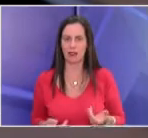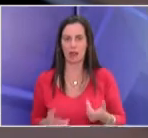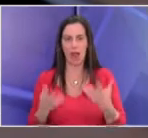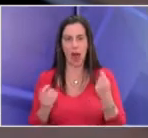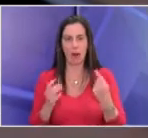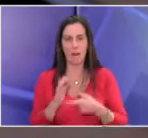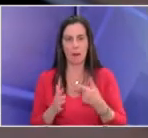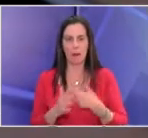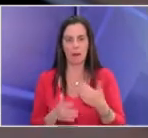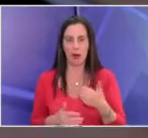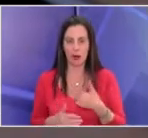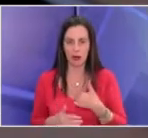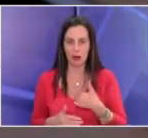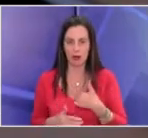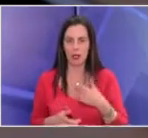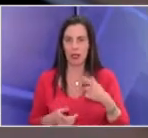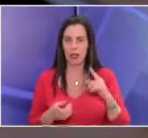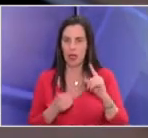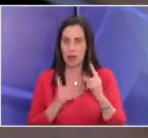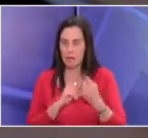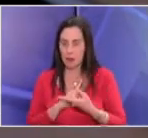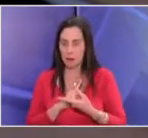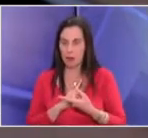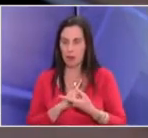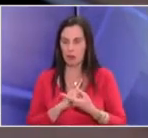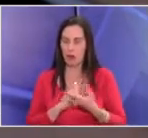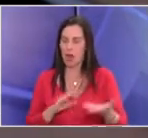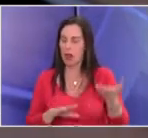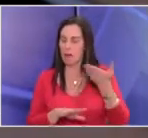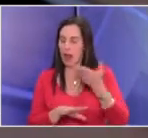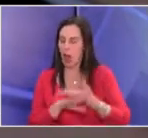1574 ימים, אני לא טועה, הילד של כולנו,